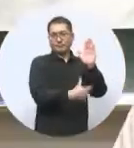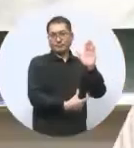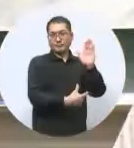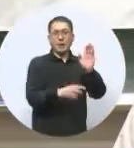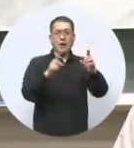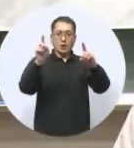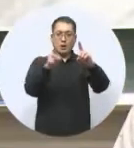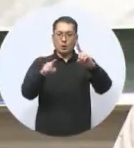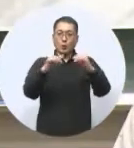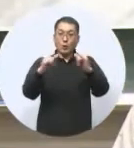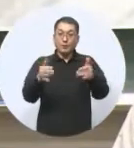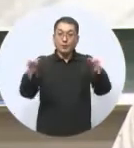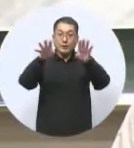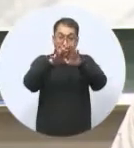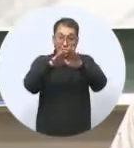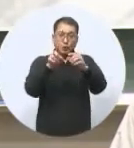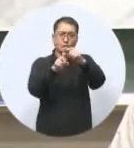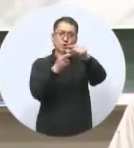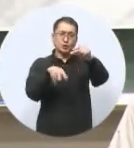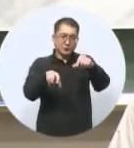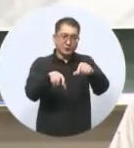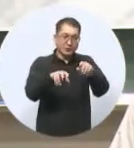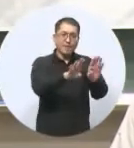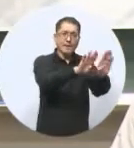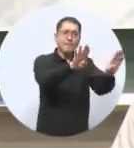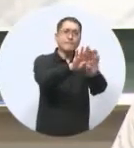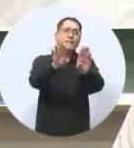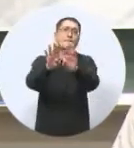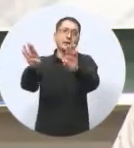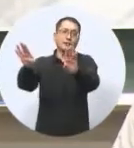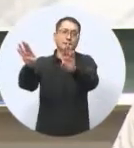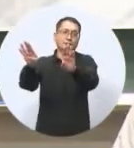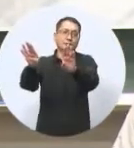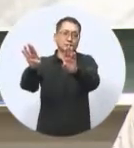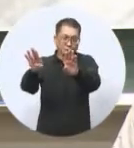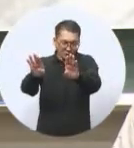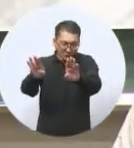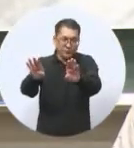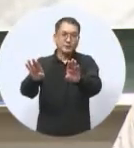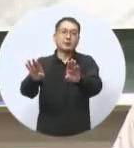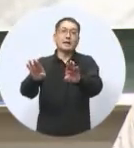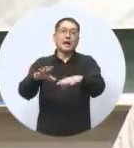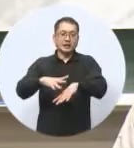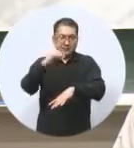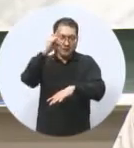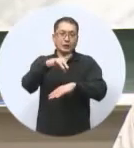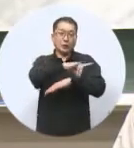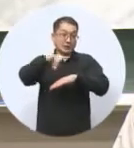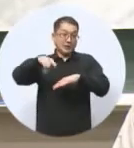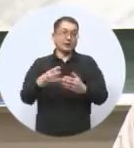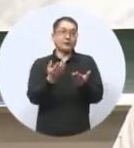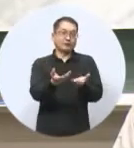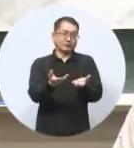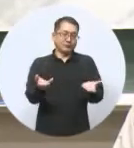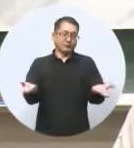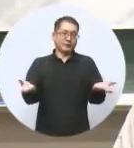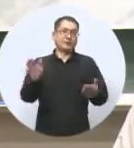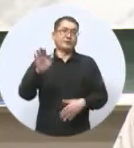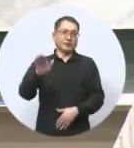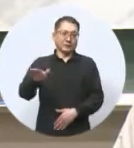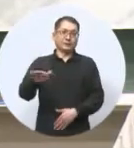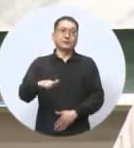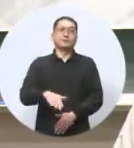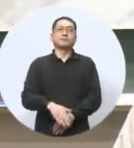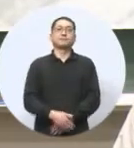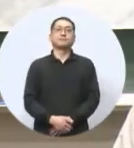民館を中心として展開する初めての記念すべきですね、企画展。今までは市の中心部